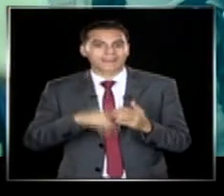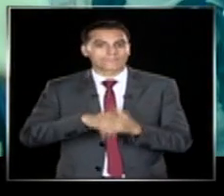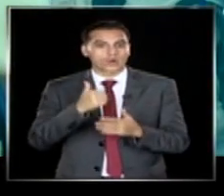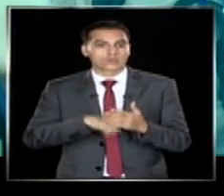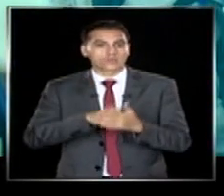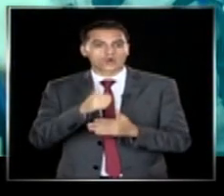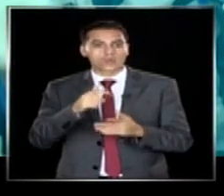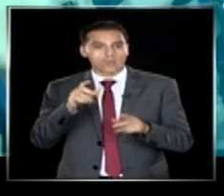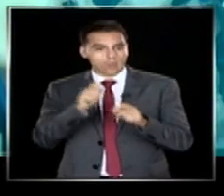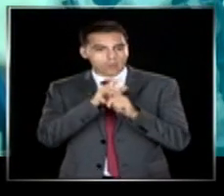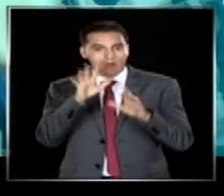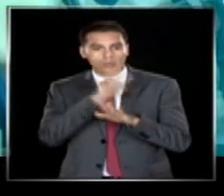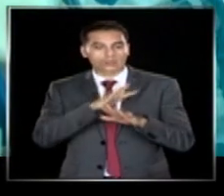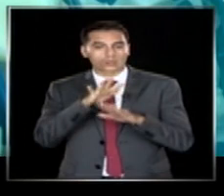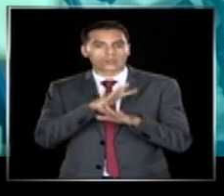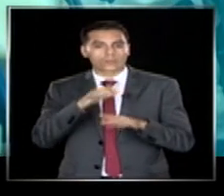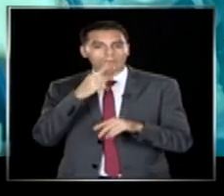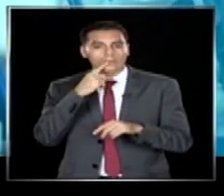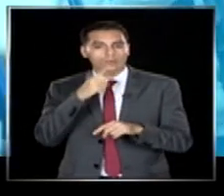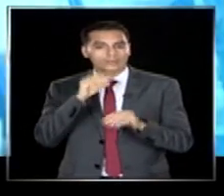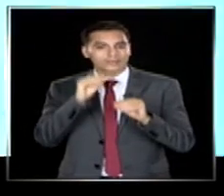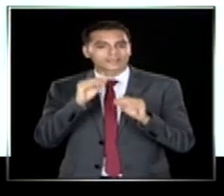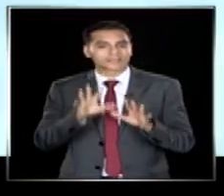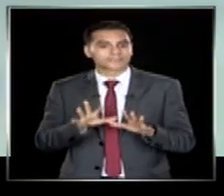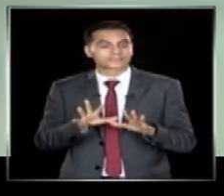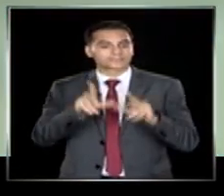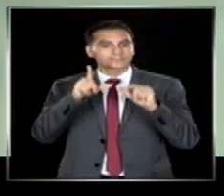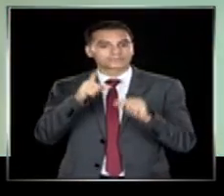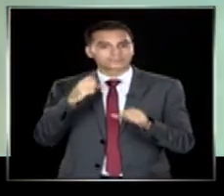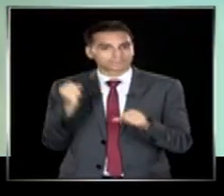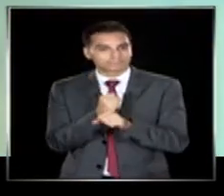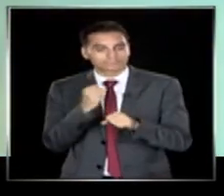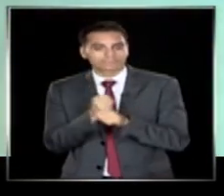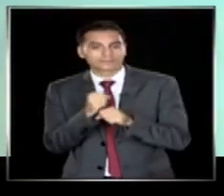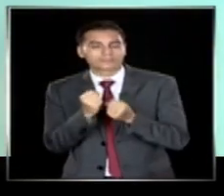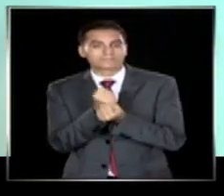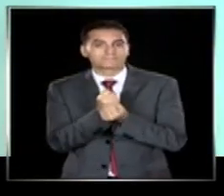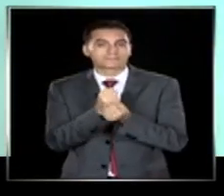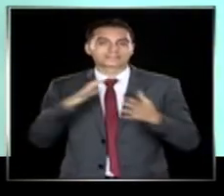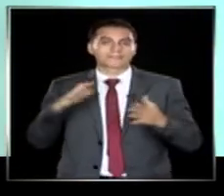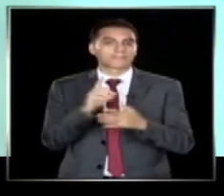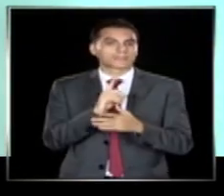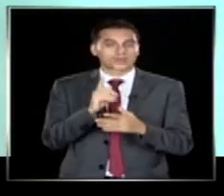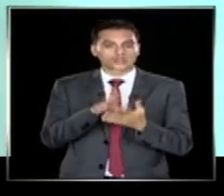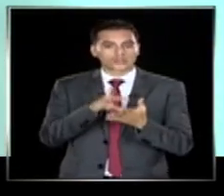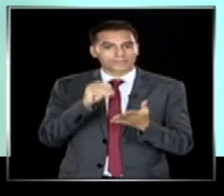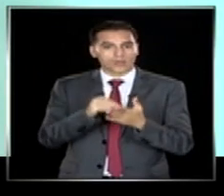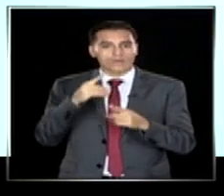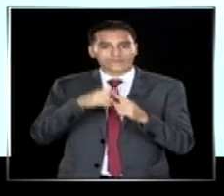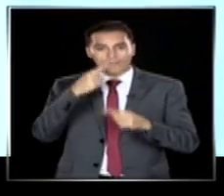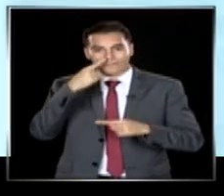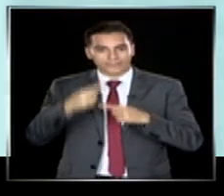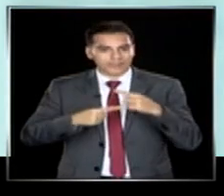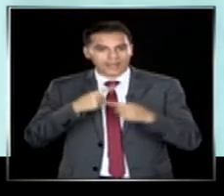من طبيعة ولادنا ذوي الاحتياجات إن هما دايما يرغبوا في التجديد، فابتدينا نلعب باتينيج حققنا برضو فيه، وبعد كده ابتدى يلعب